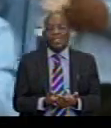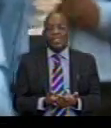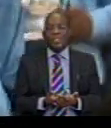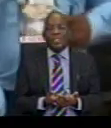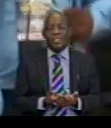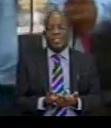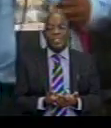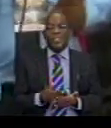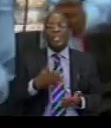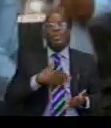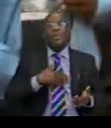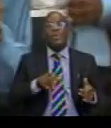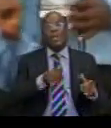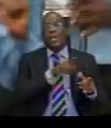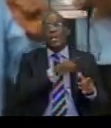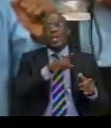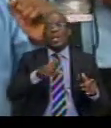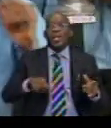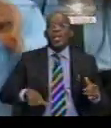pour moi.